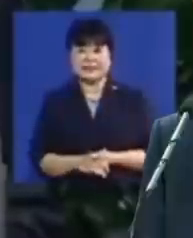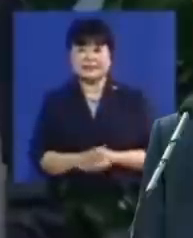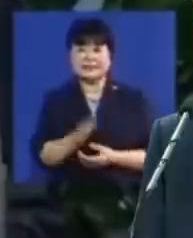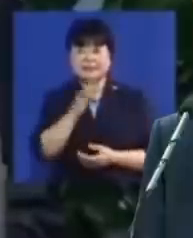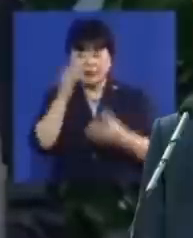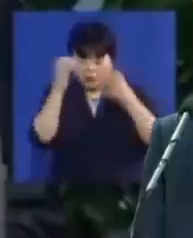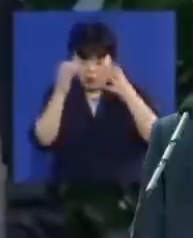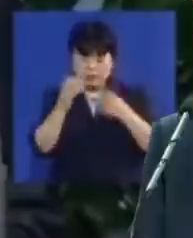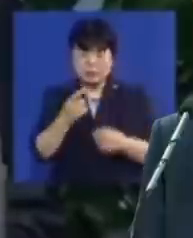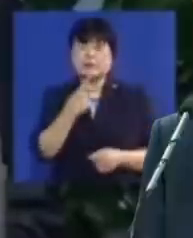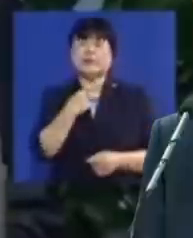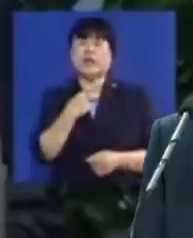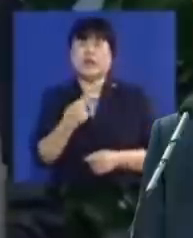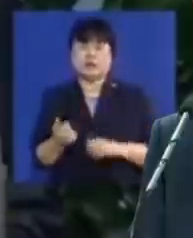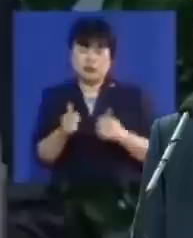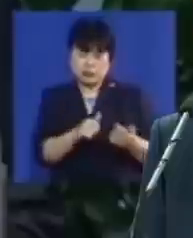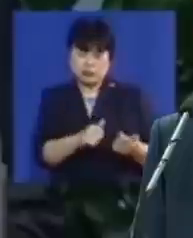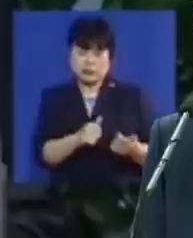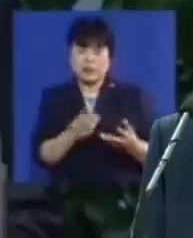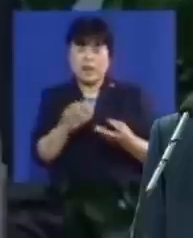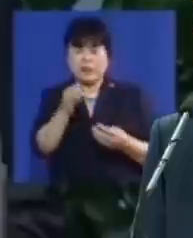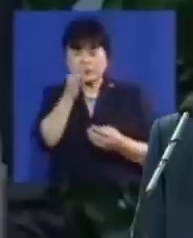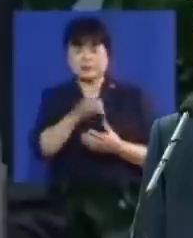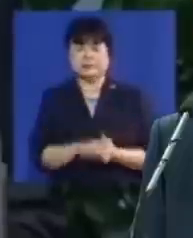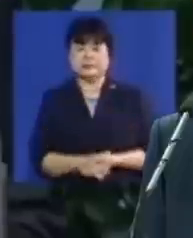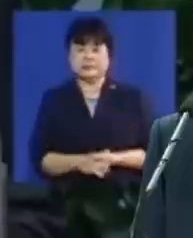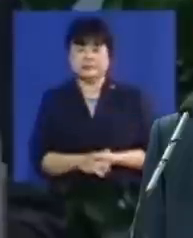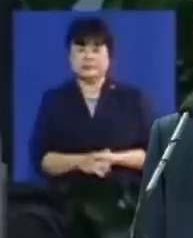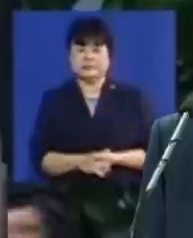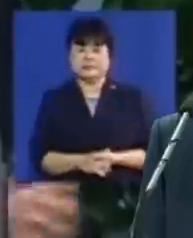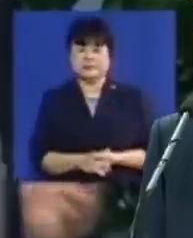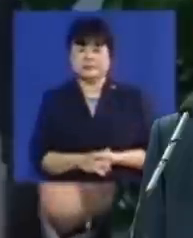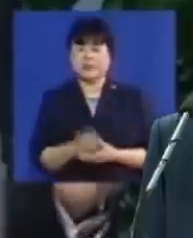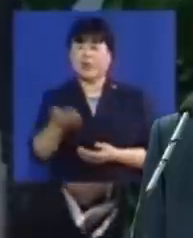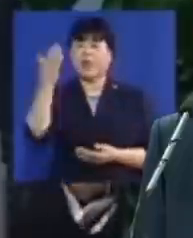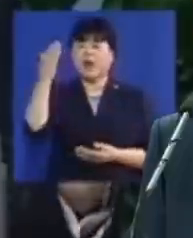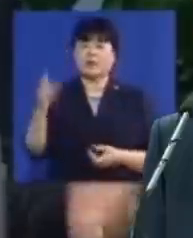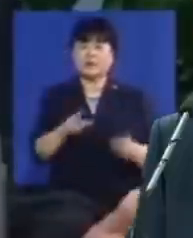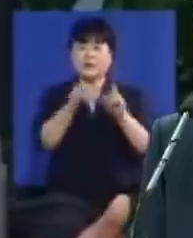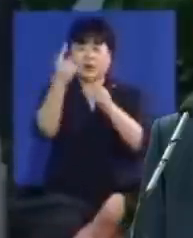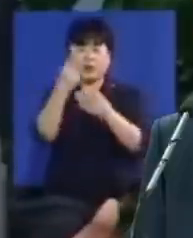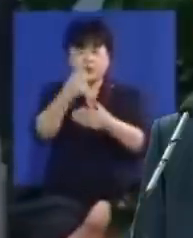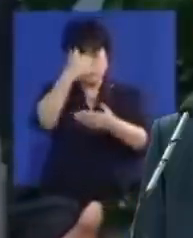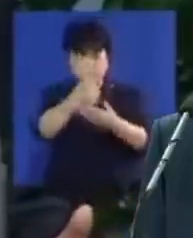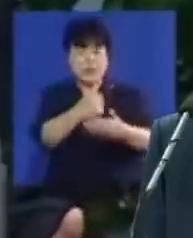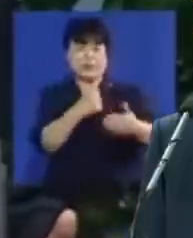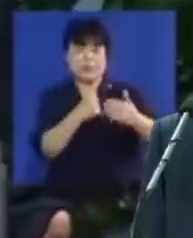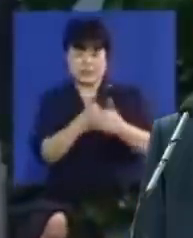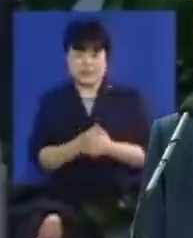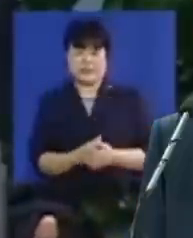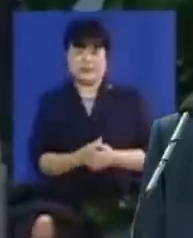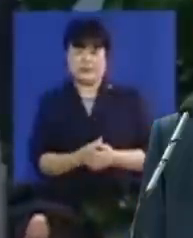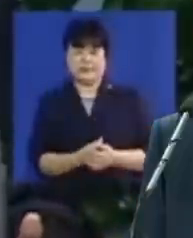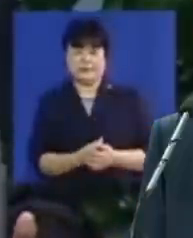그렇게 고통을 당하면서 죽는 사람이 많이 있다는 것입니다. 자기 과거에 살은 죄 때문에,